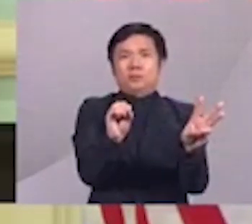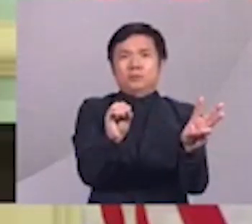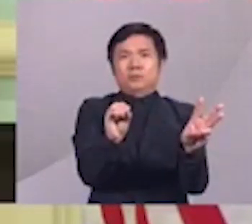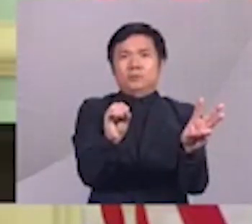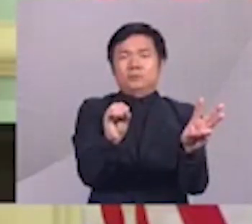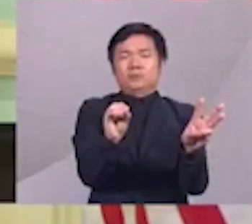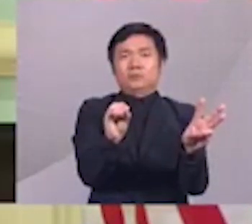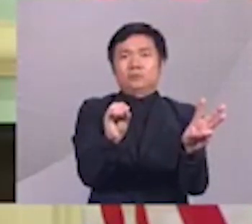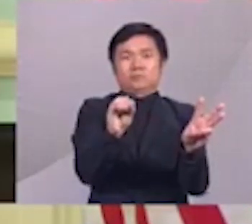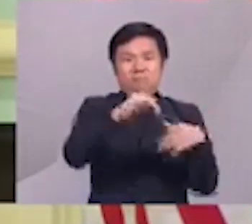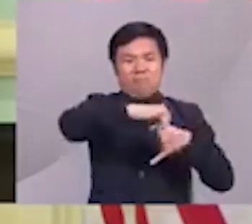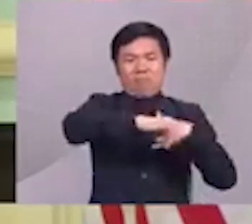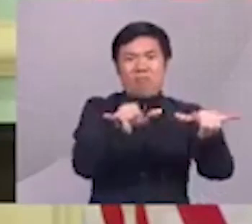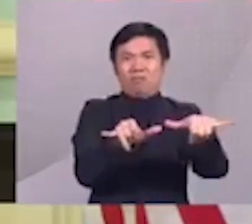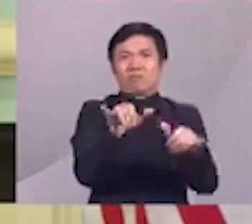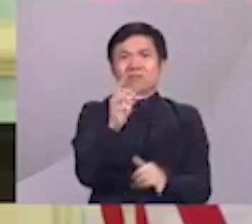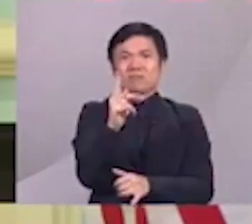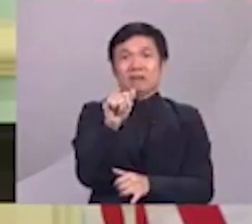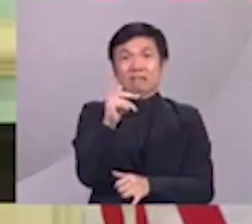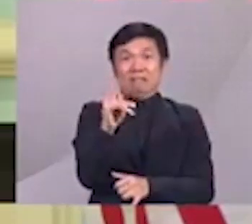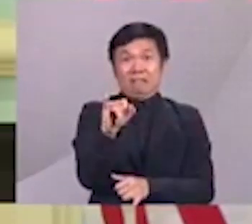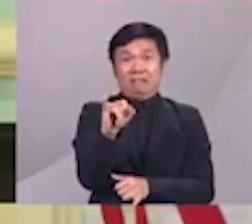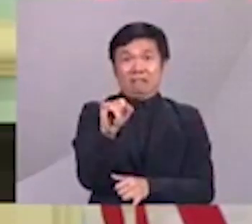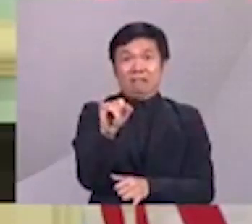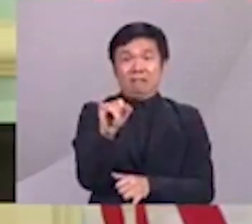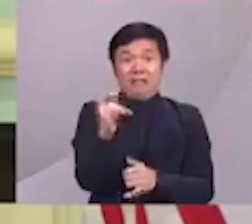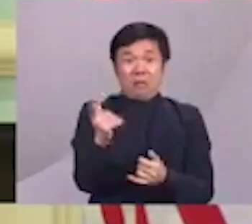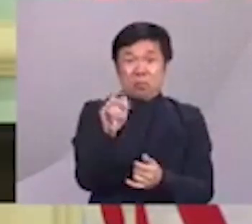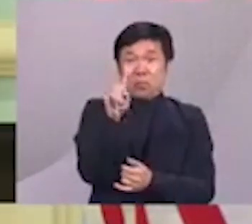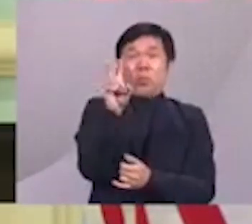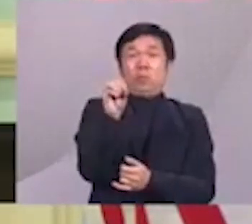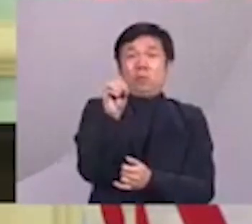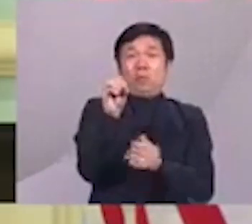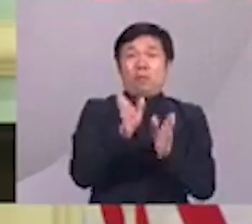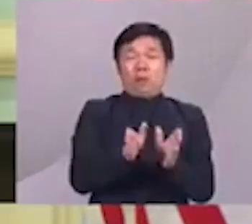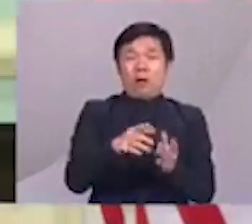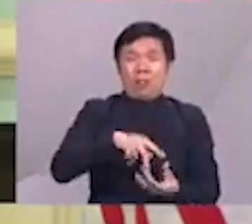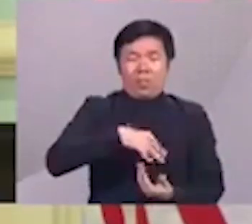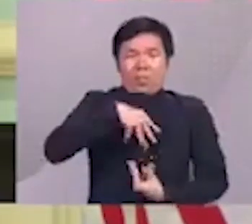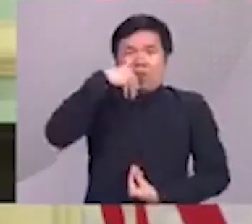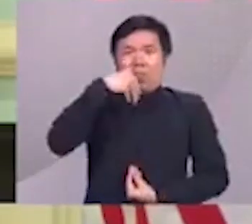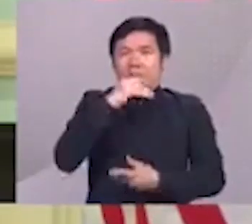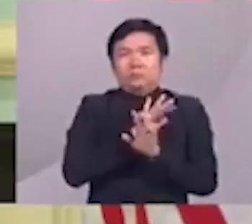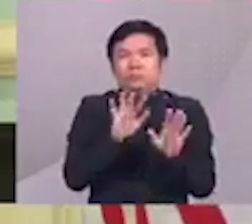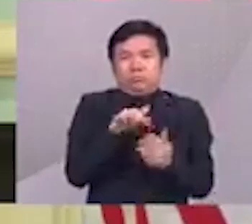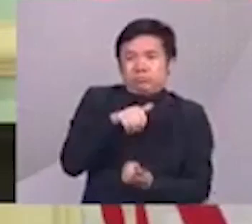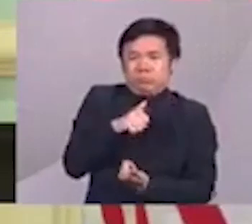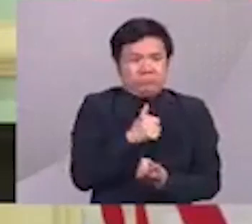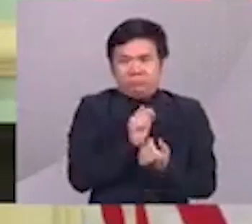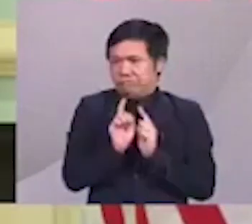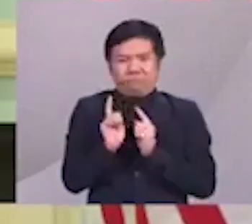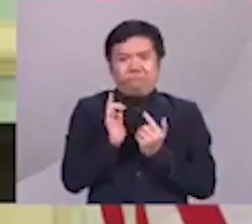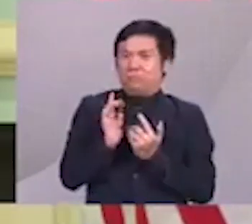contoh, 20 satu masa mungkin terlalu ramai dan tidak boleh dilakukan penjarakan